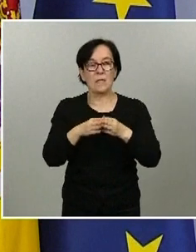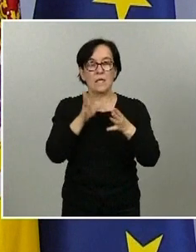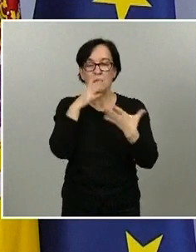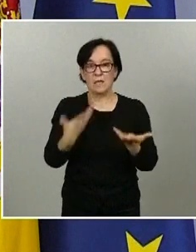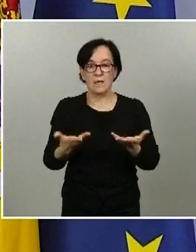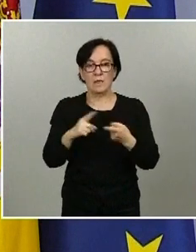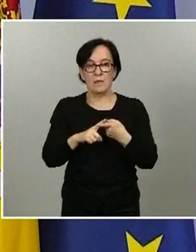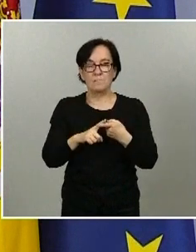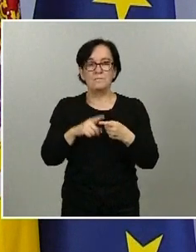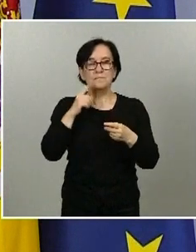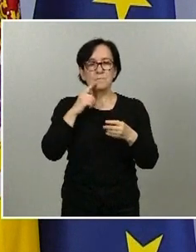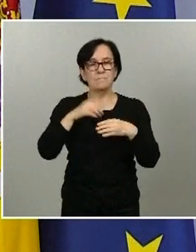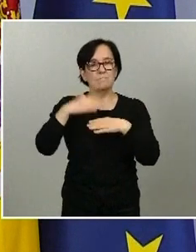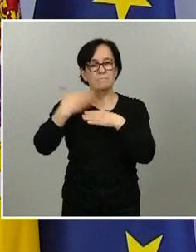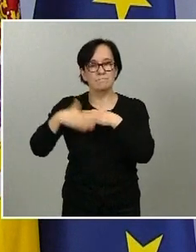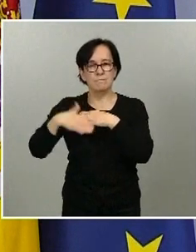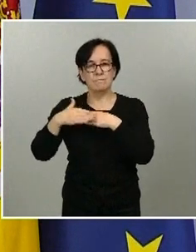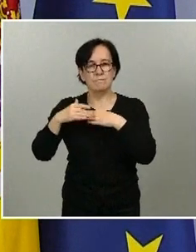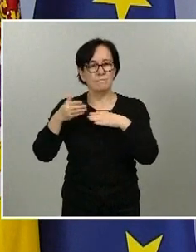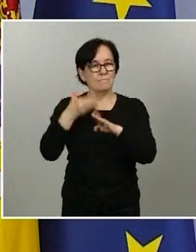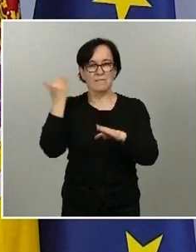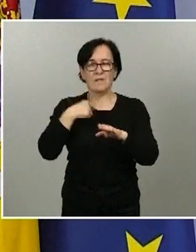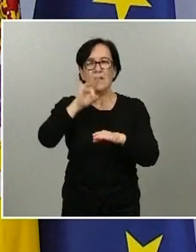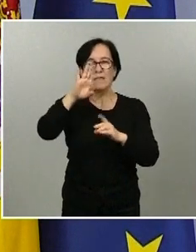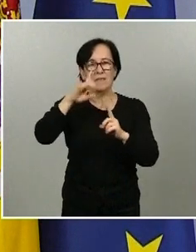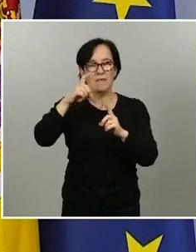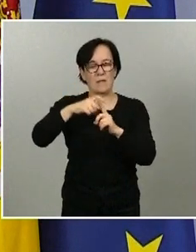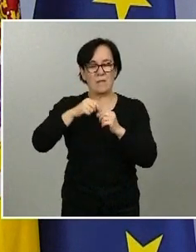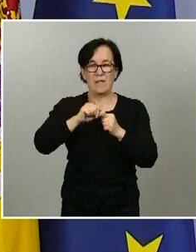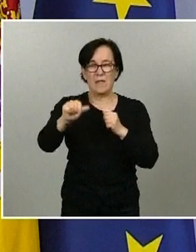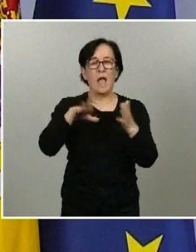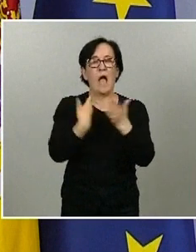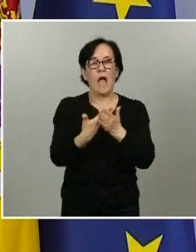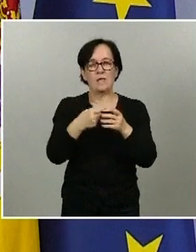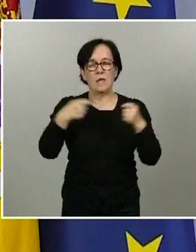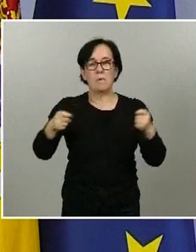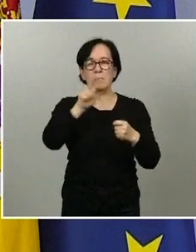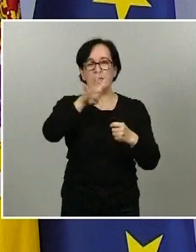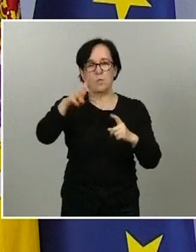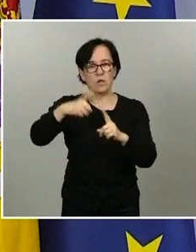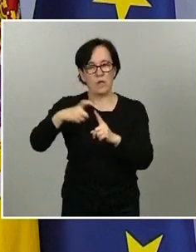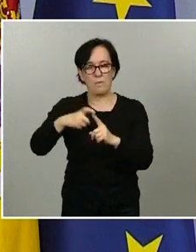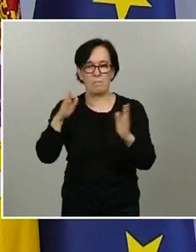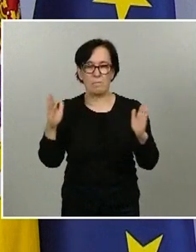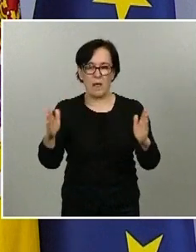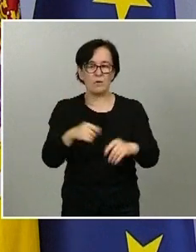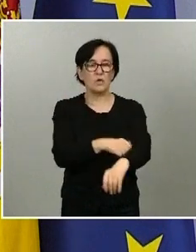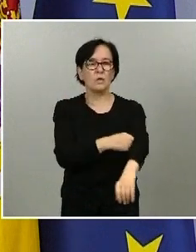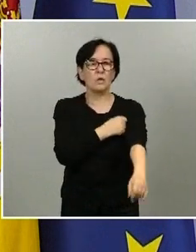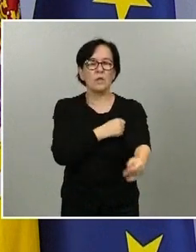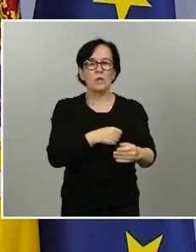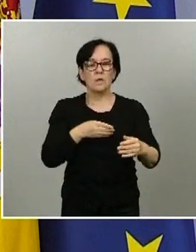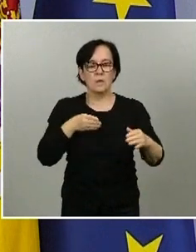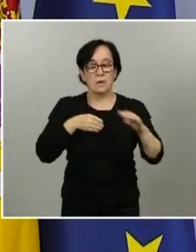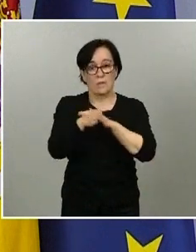temporaneamente ripristinati in particolare l'ingresso sul territorio nazionale è limitato dal 15 al 24 maggio solo i cittadini spagnoli